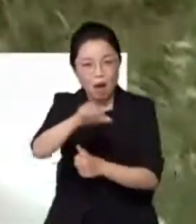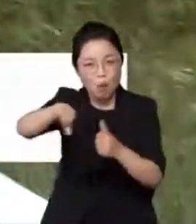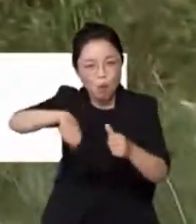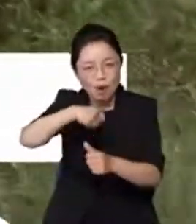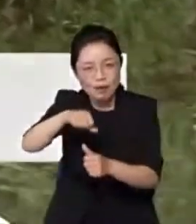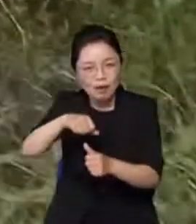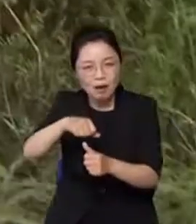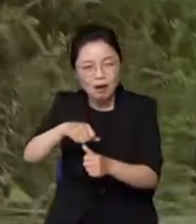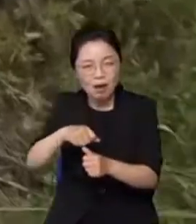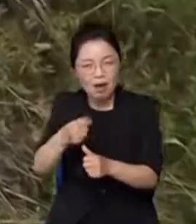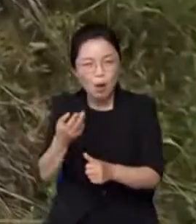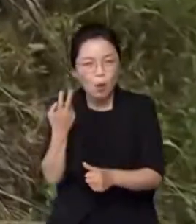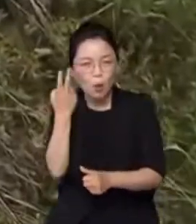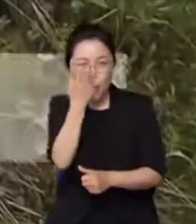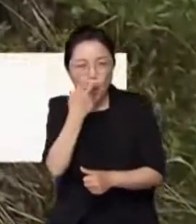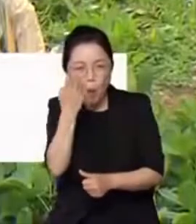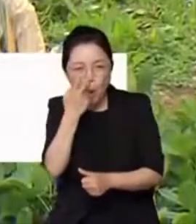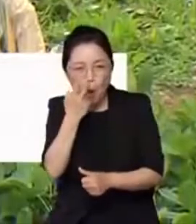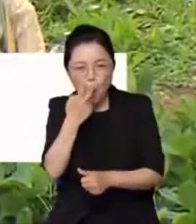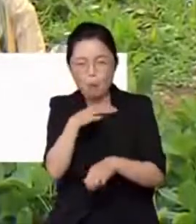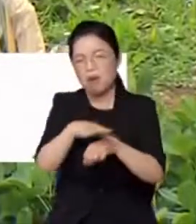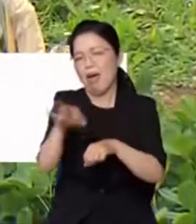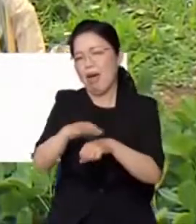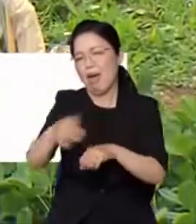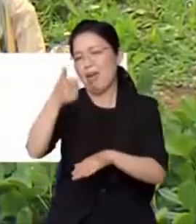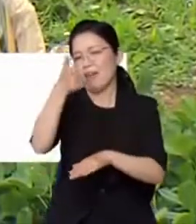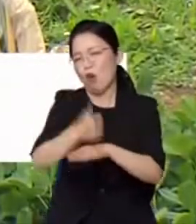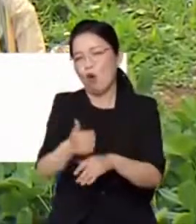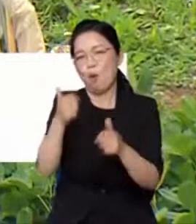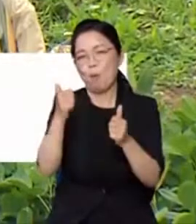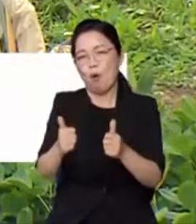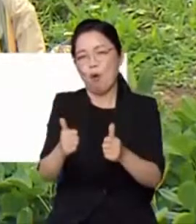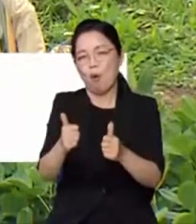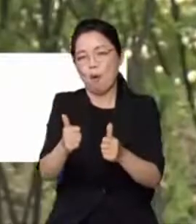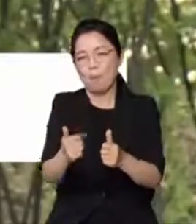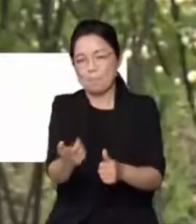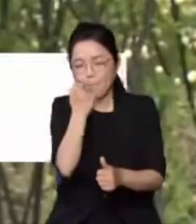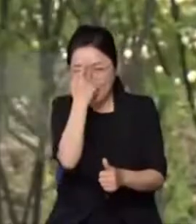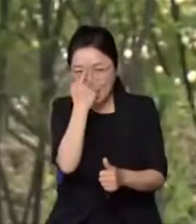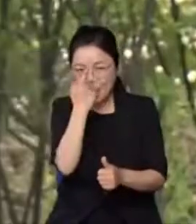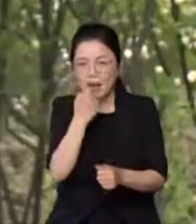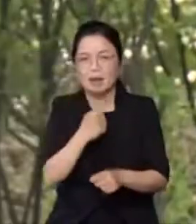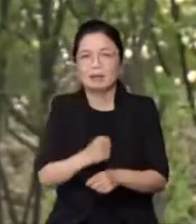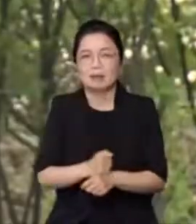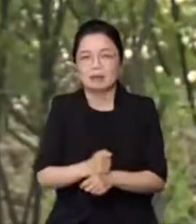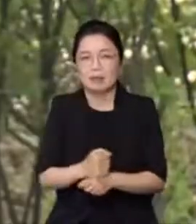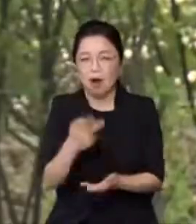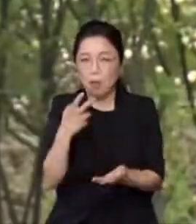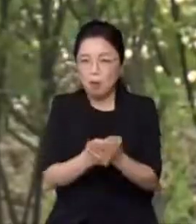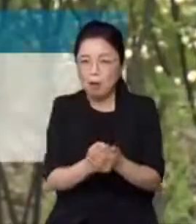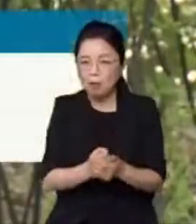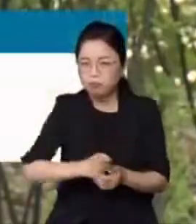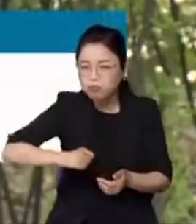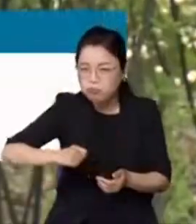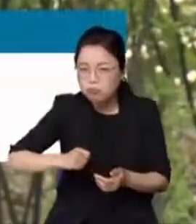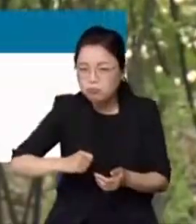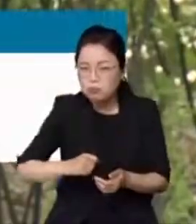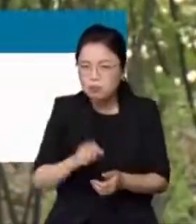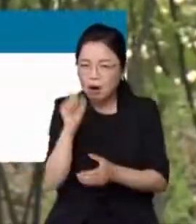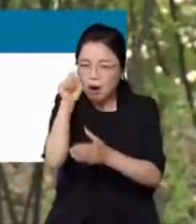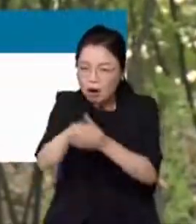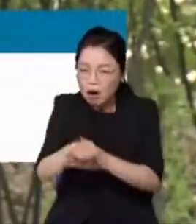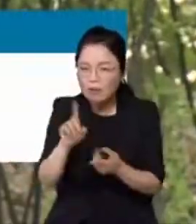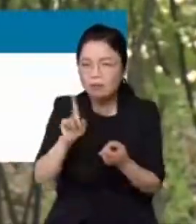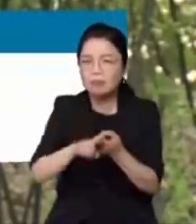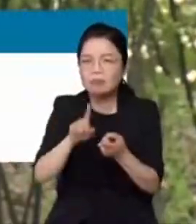평가를 받지 않고 꼼수 행정을 추진하다가 법원에 제동이 걸린 겁니다 더 벌 이 발언에서 까지 개어 화가를 있다는 것은